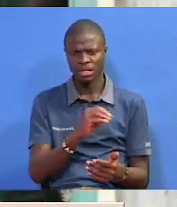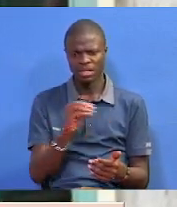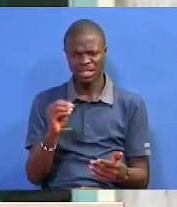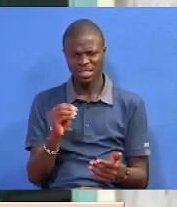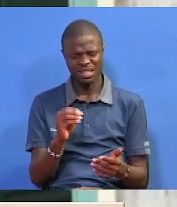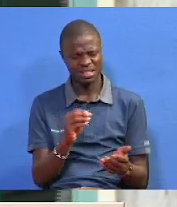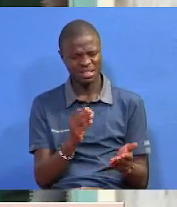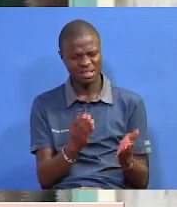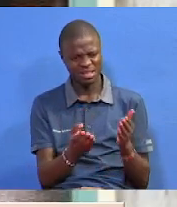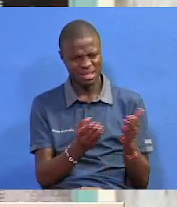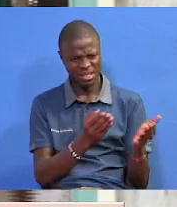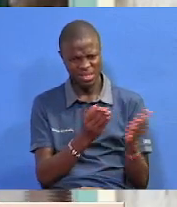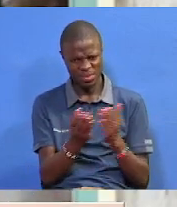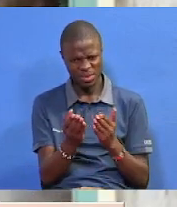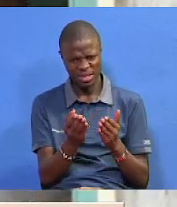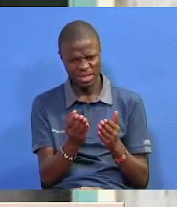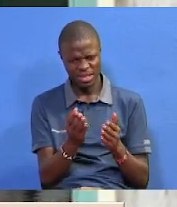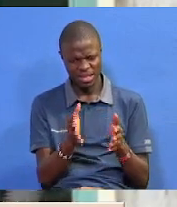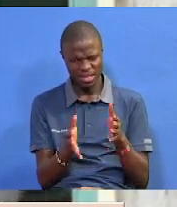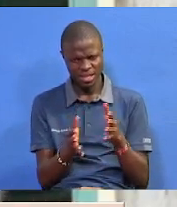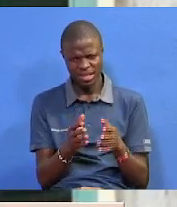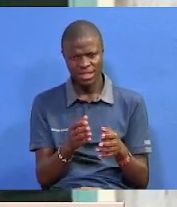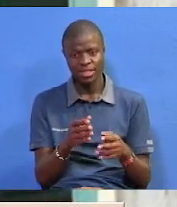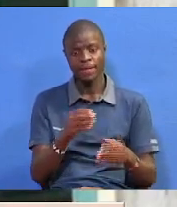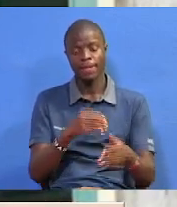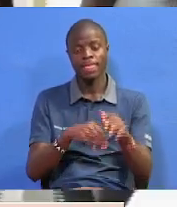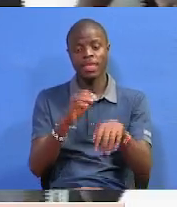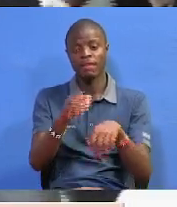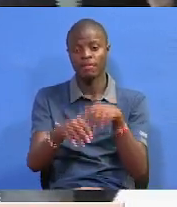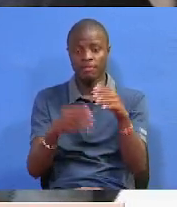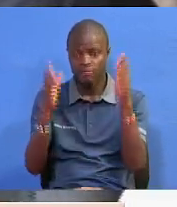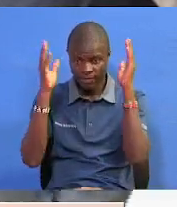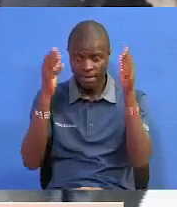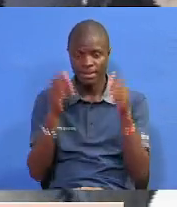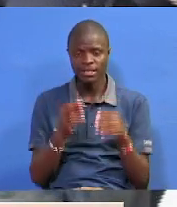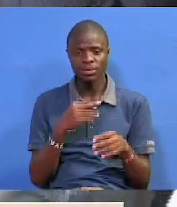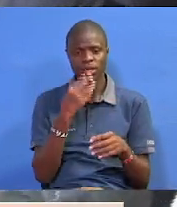ambavyo wakulima watapatiwa mbolea